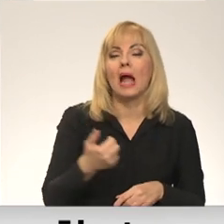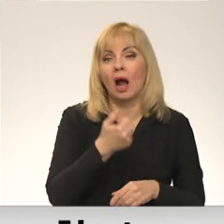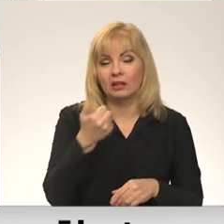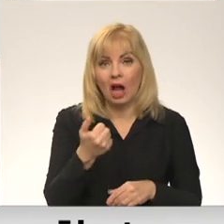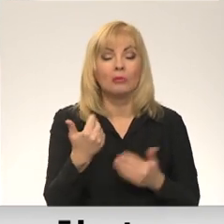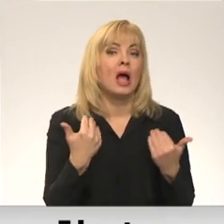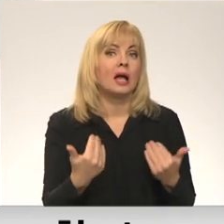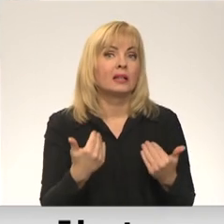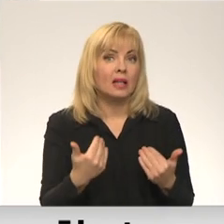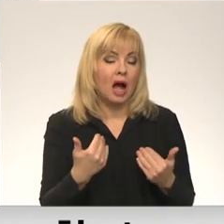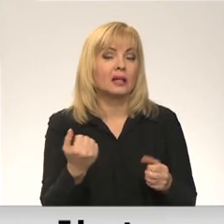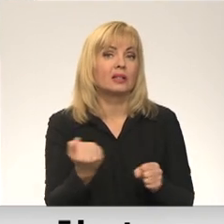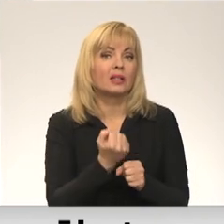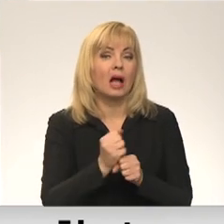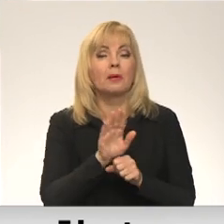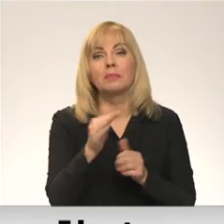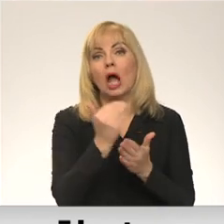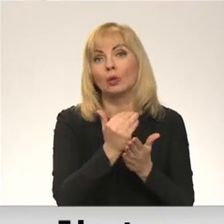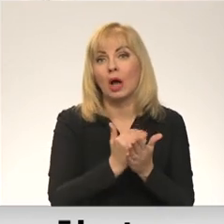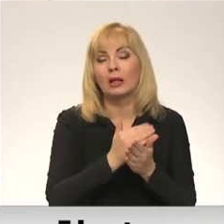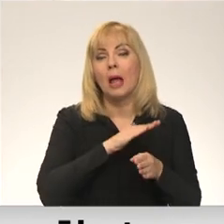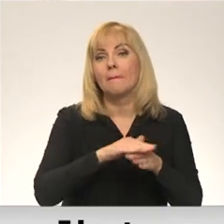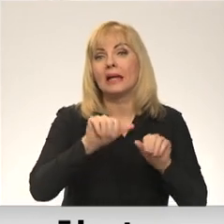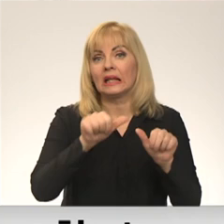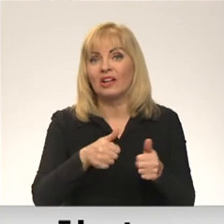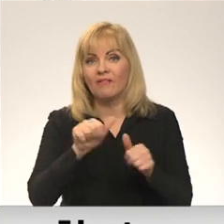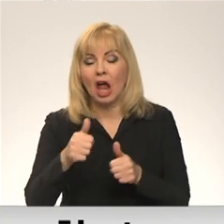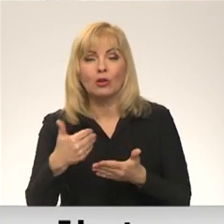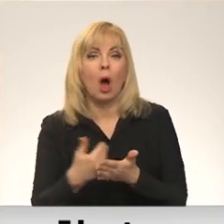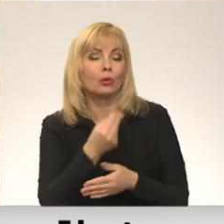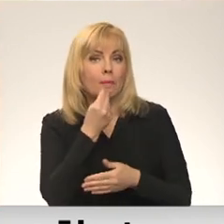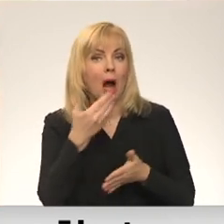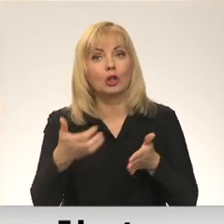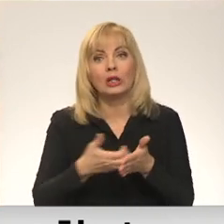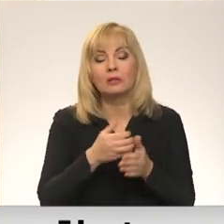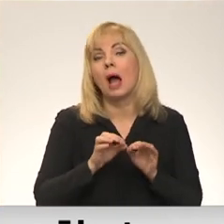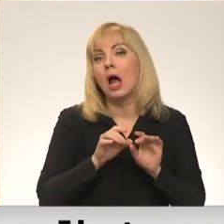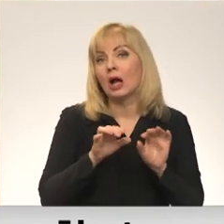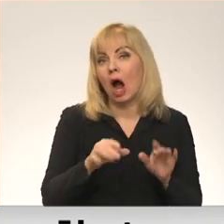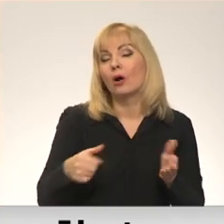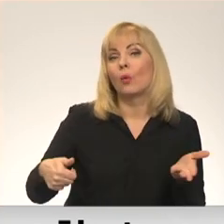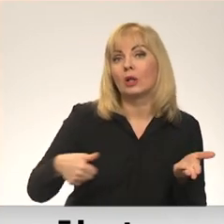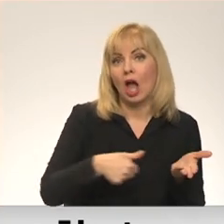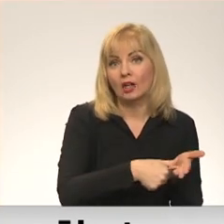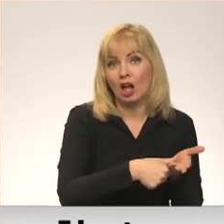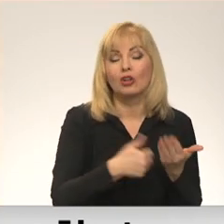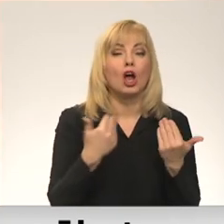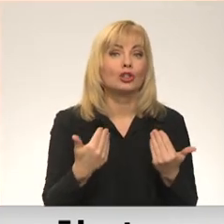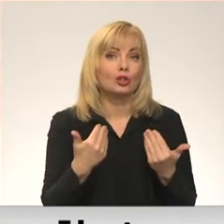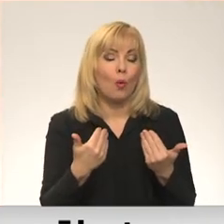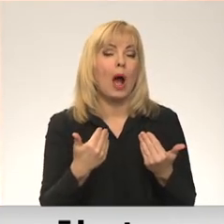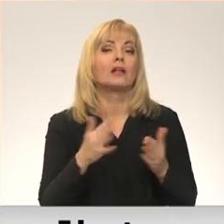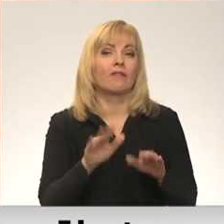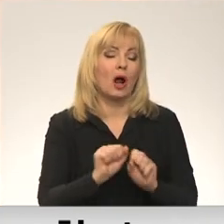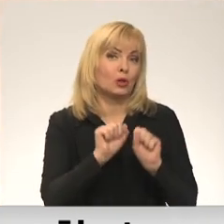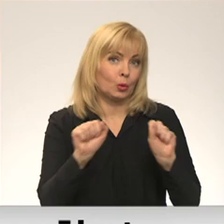Jau tagad tiekot strādāts pie noteikumu pilnveidošanas un jaunu pārtikā izmantojamo kukaiņu reģistrācijas. Šodien jau pavisam